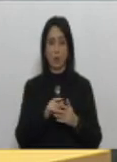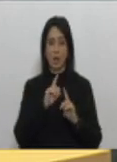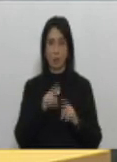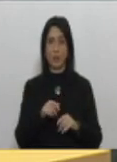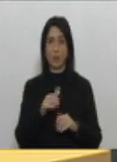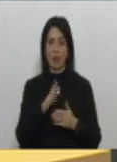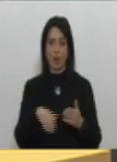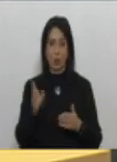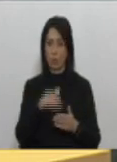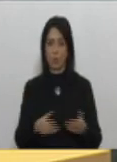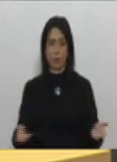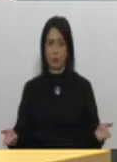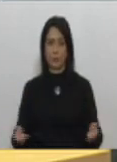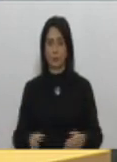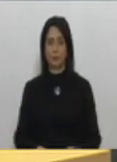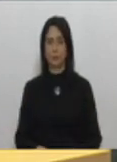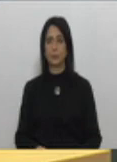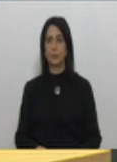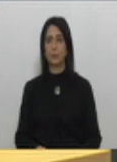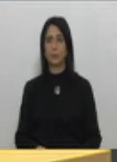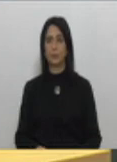და გავაუქმოთ ეს რეგულაცია.